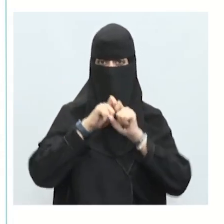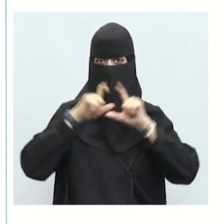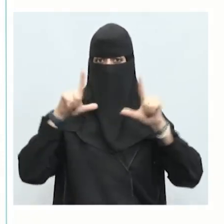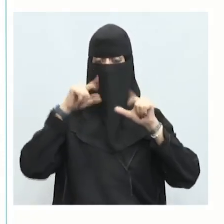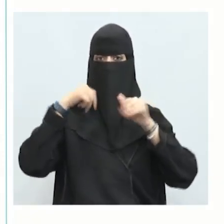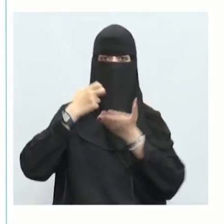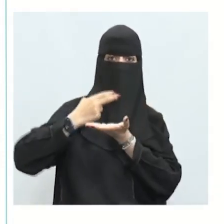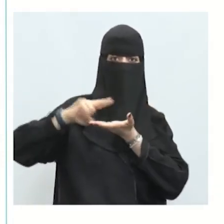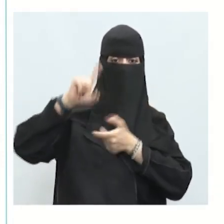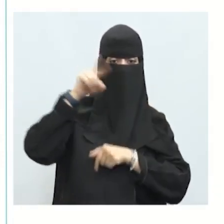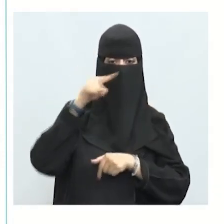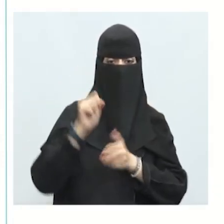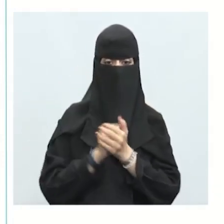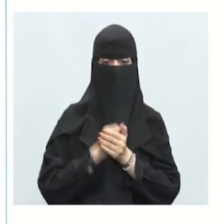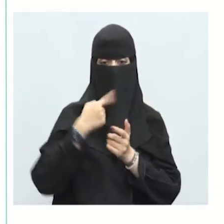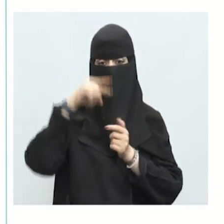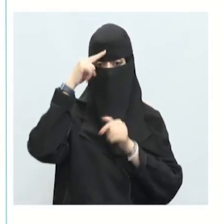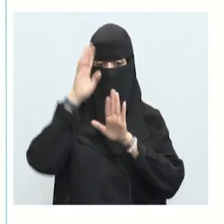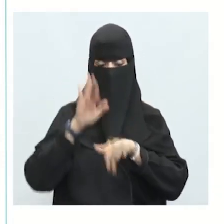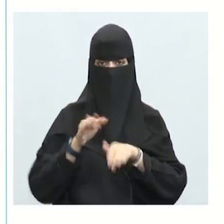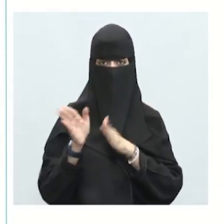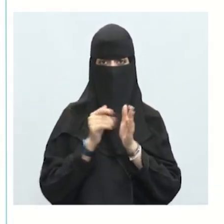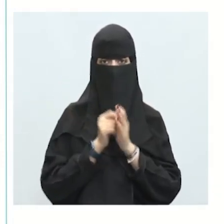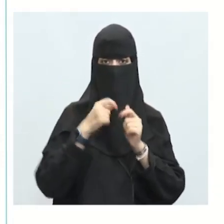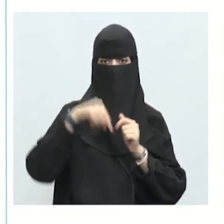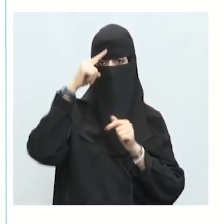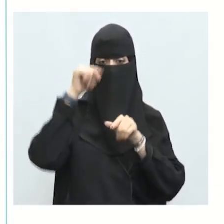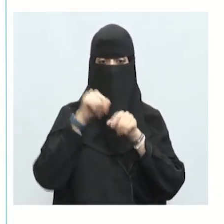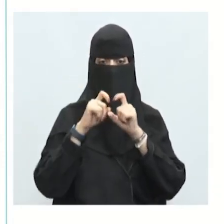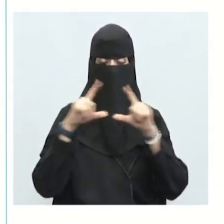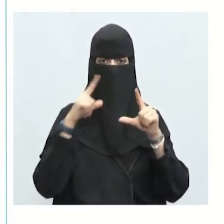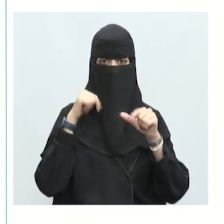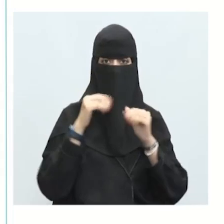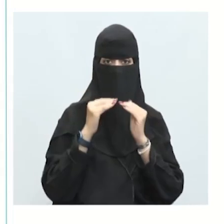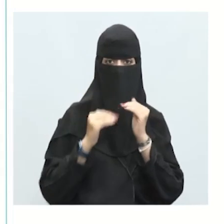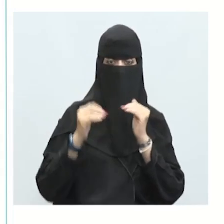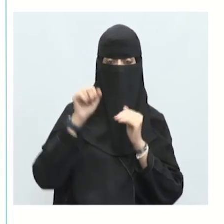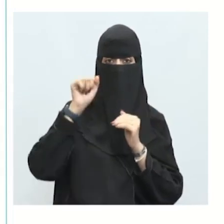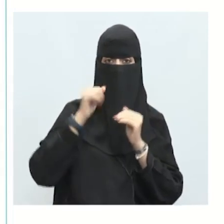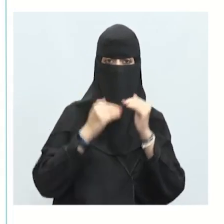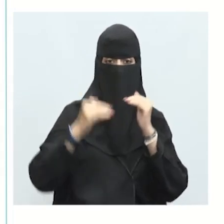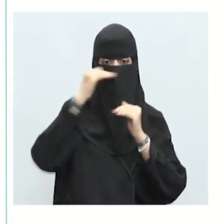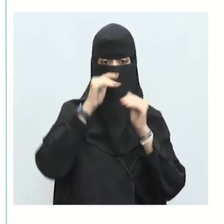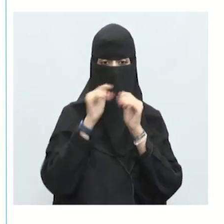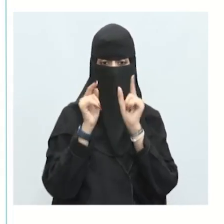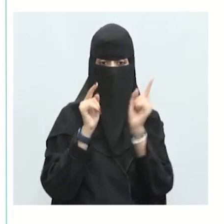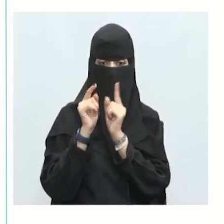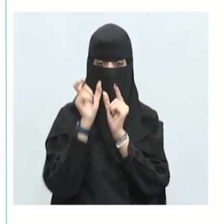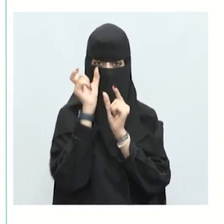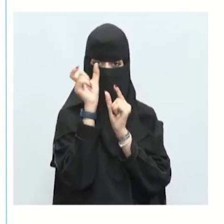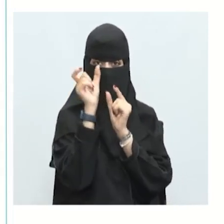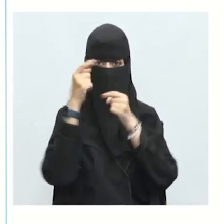رساله خطا مثل عندنا هنا هذا المثال عندنا جريد تم اسناد له رقم